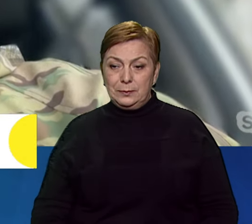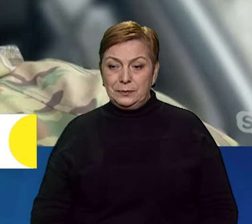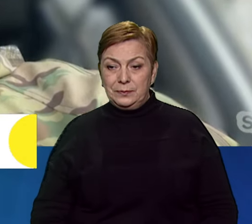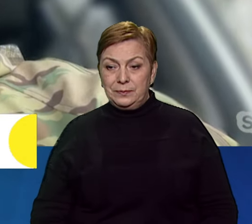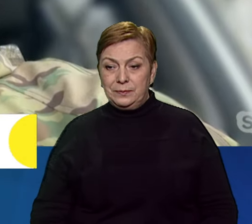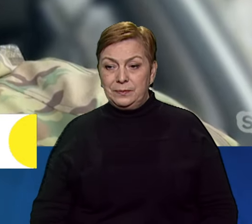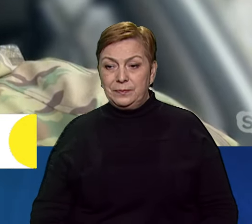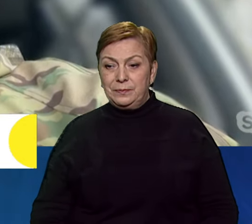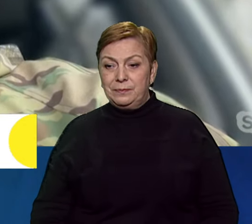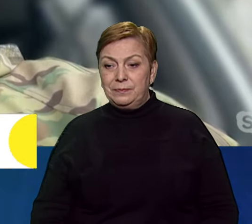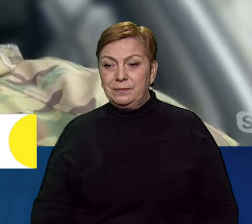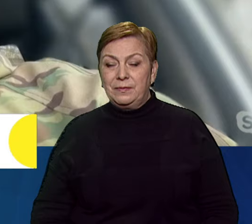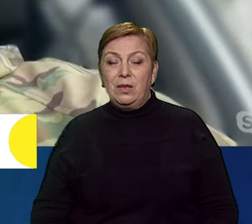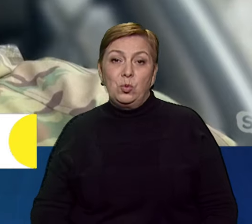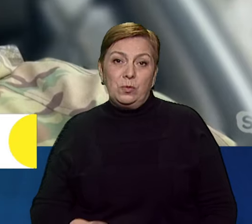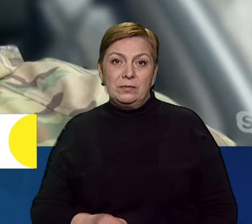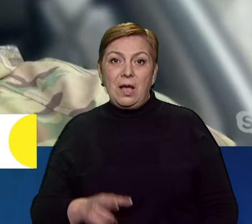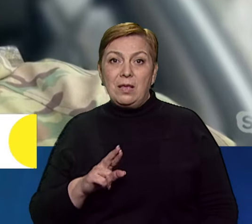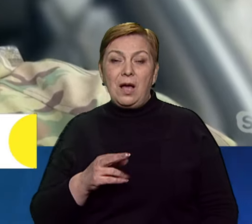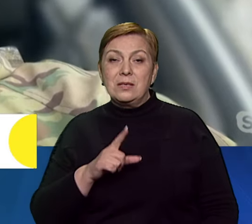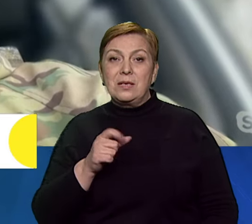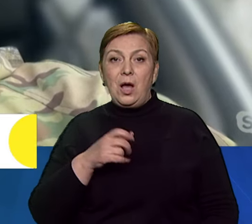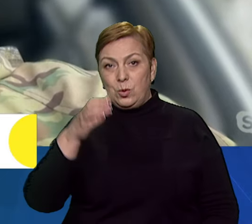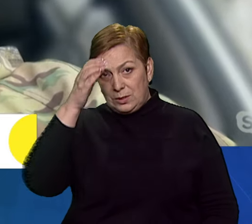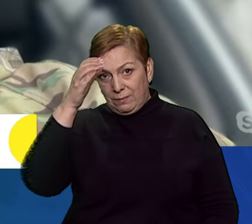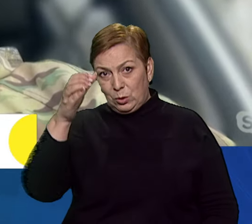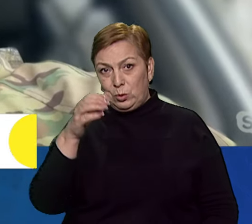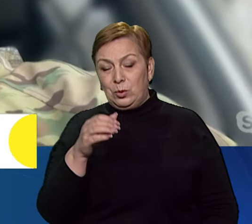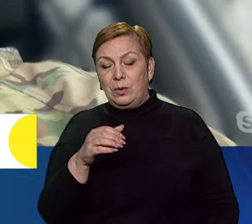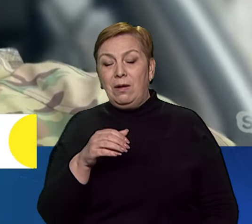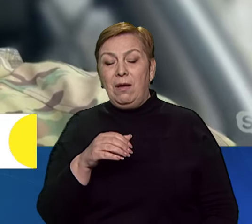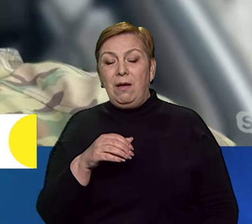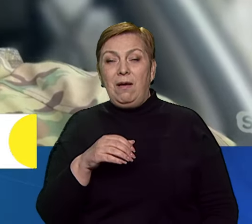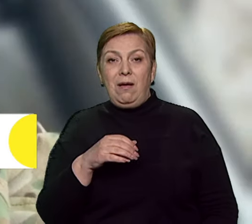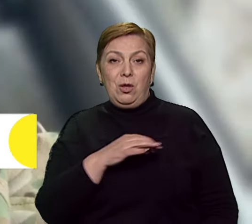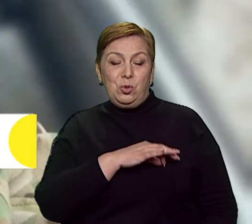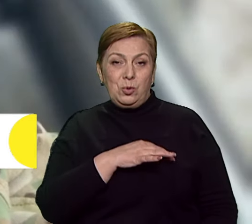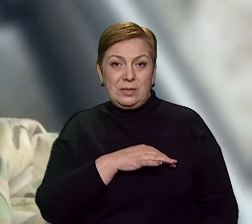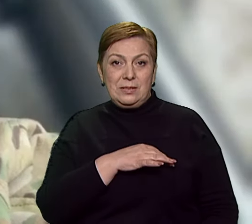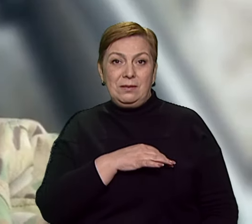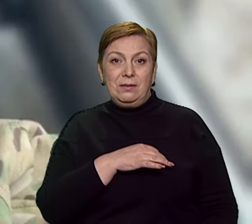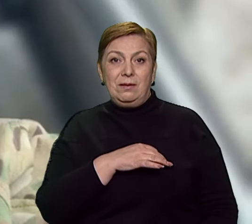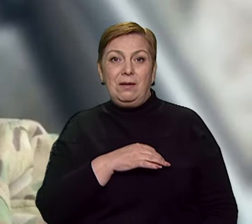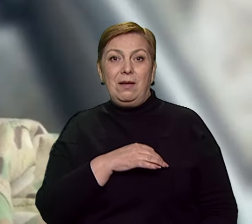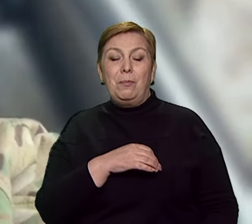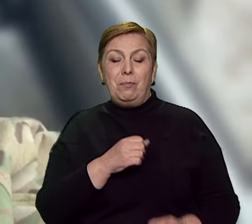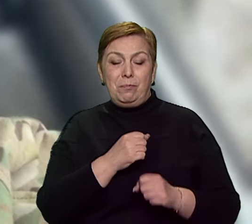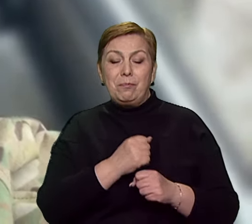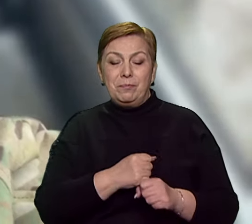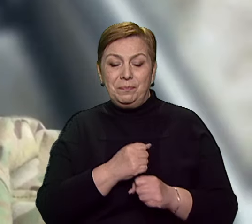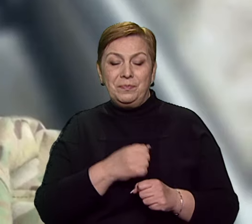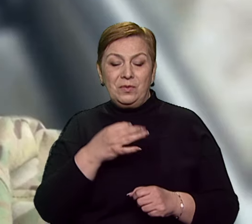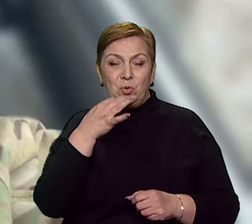Я за освітою сам юрист, маю вищу освіту, магістр права. Мав досвід роботи в юридичній сфері.